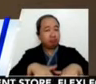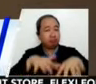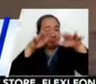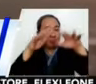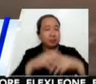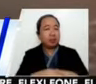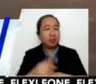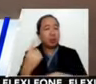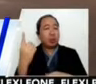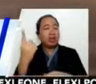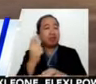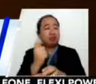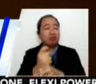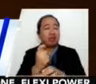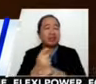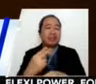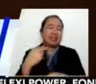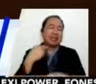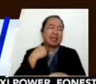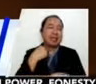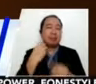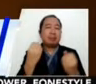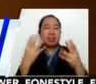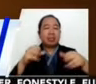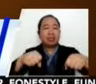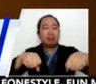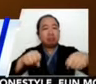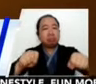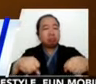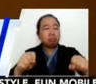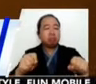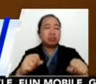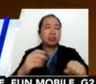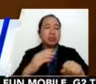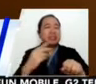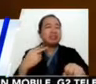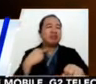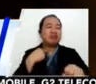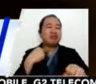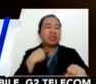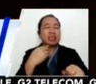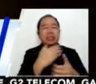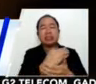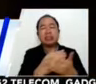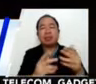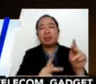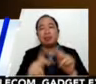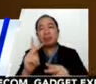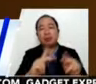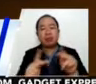tumirik. Maraming motorista rin ang stranded. Ang ilang pasahero tuloy, naglakad na lang.